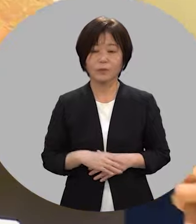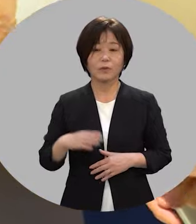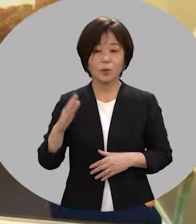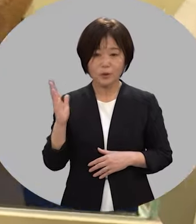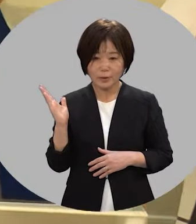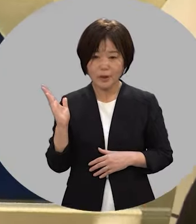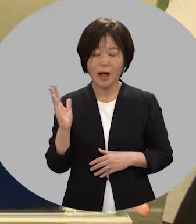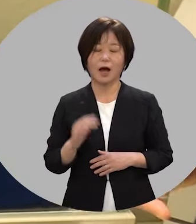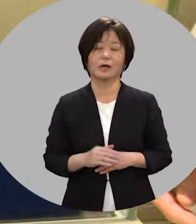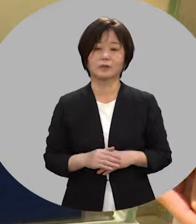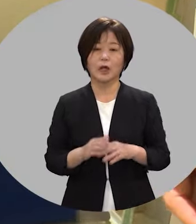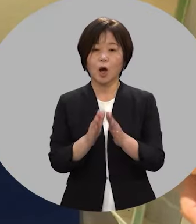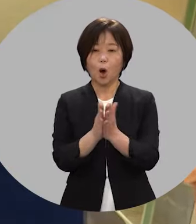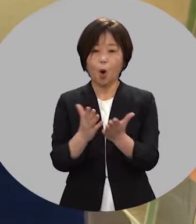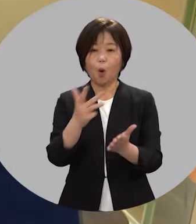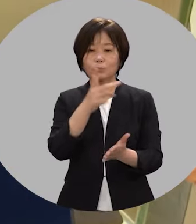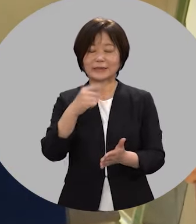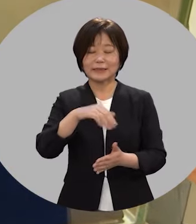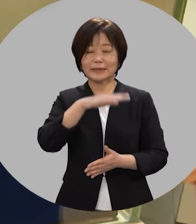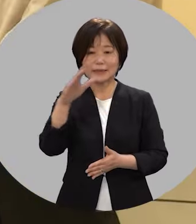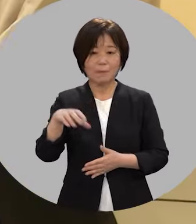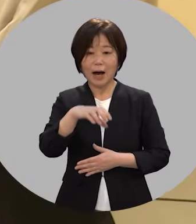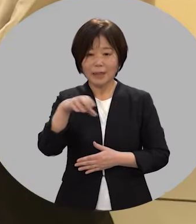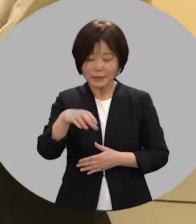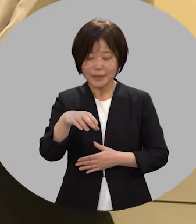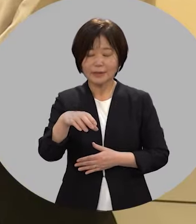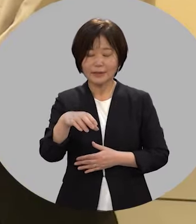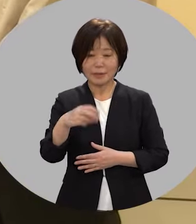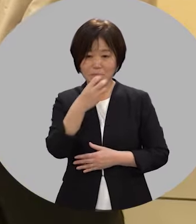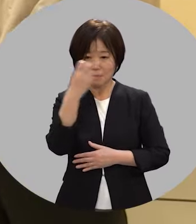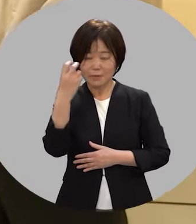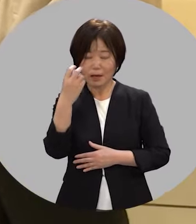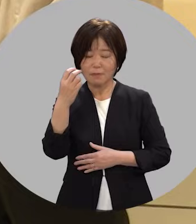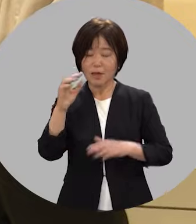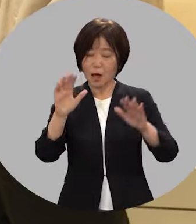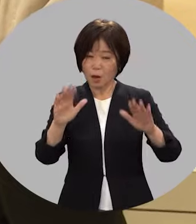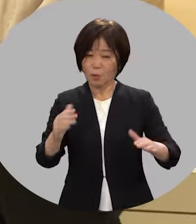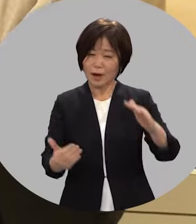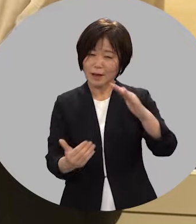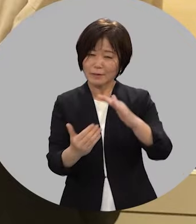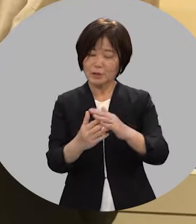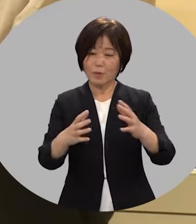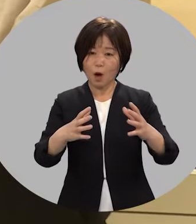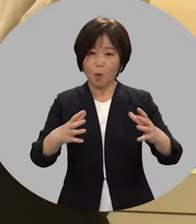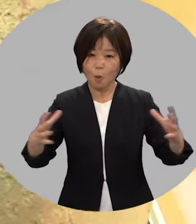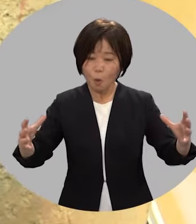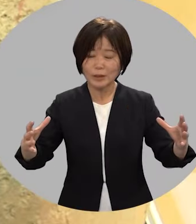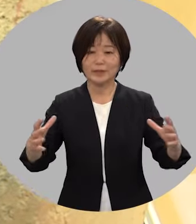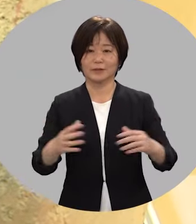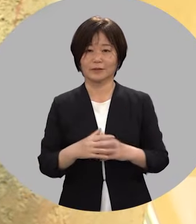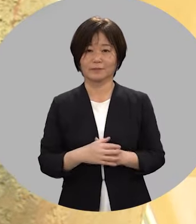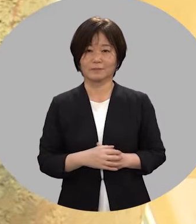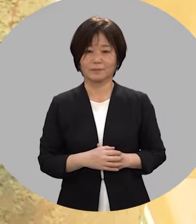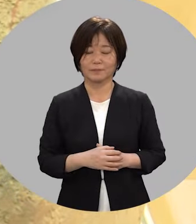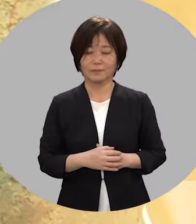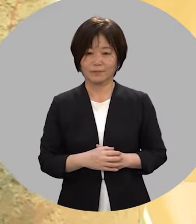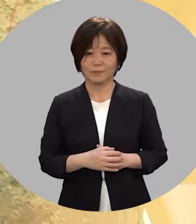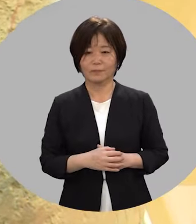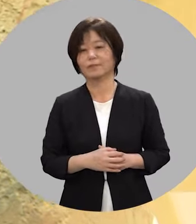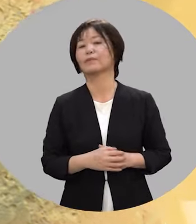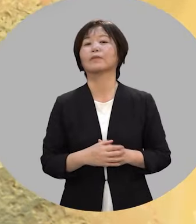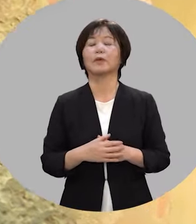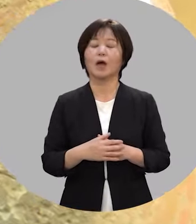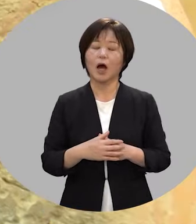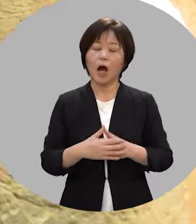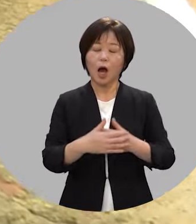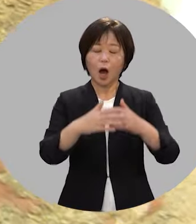そしてこれは本陣山遺跡から見つかった今回の展示で最大の土器。大きさ以外